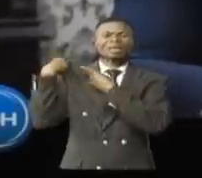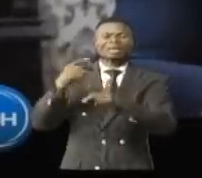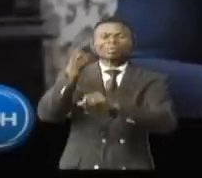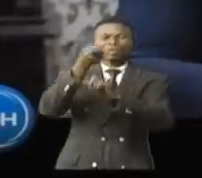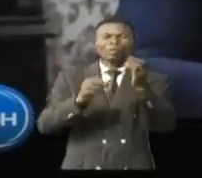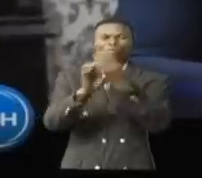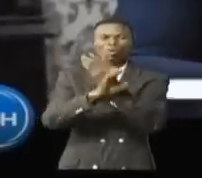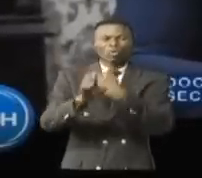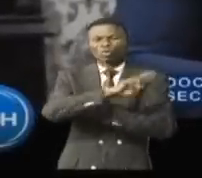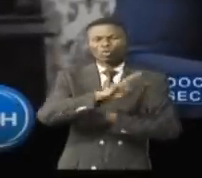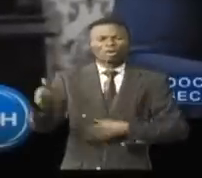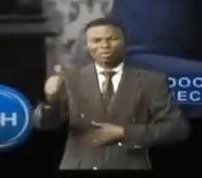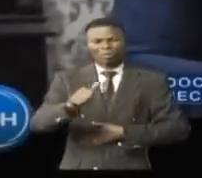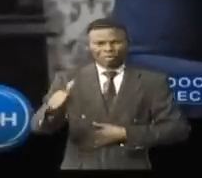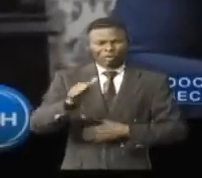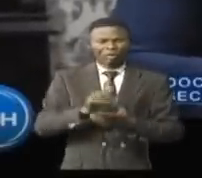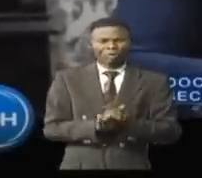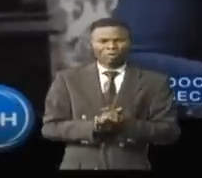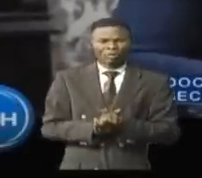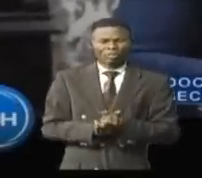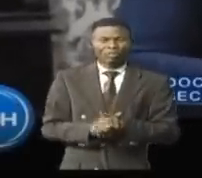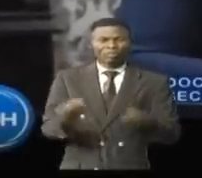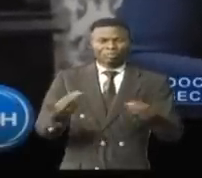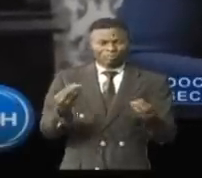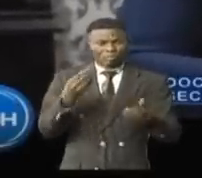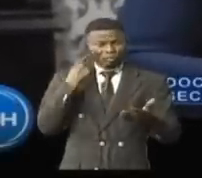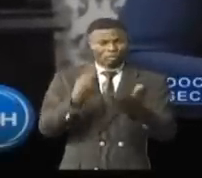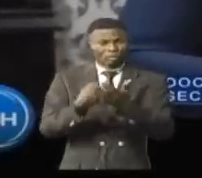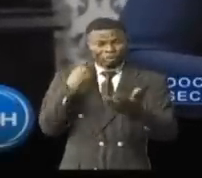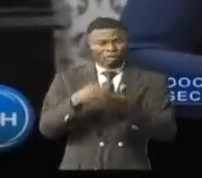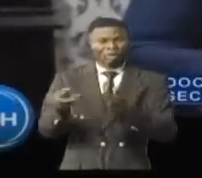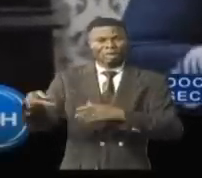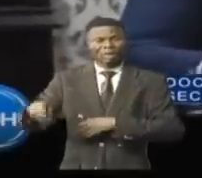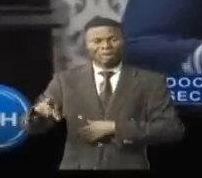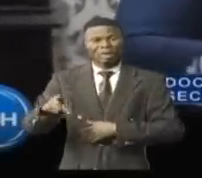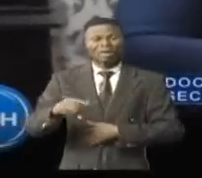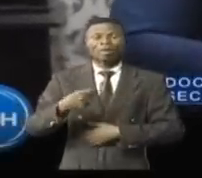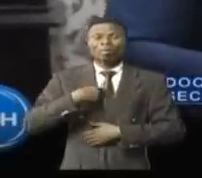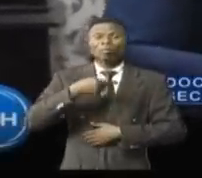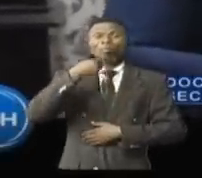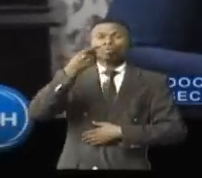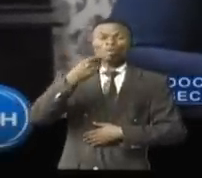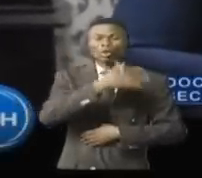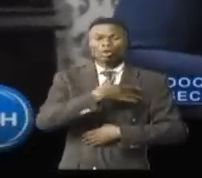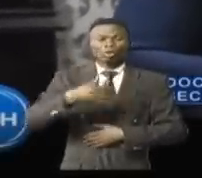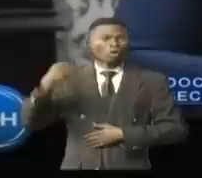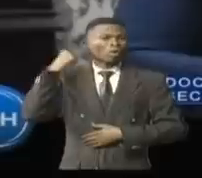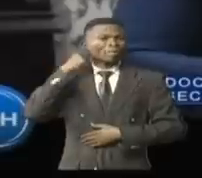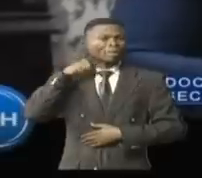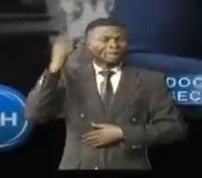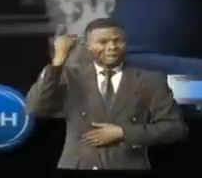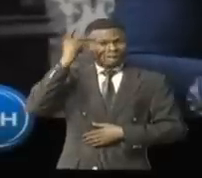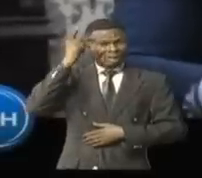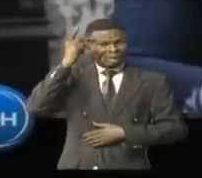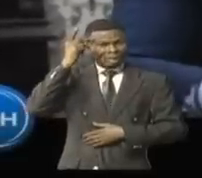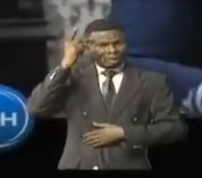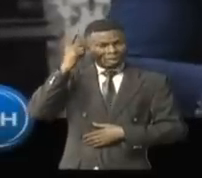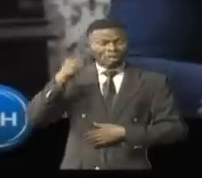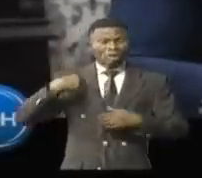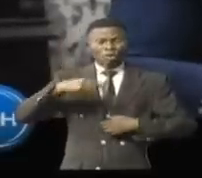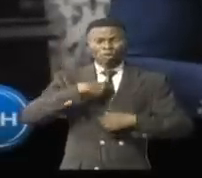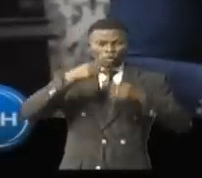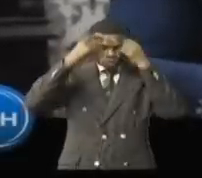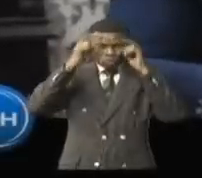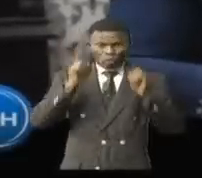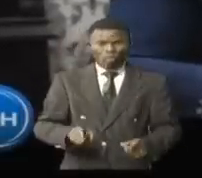2021. Ils sont regroupés dans l'Assemblée générale, au Conseil provincial de toute la République, et moi je parle au nom des médecins de Kinshasa, et avons décidé